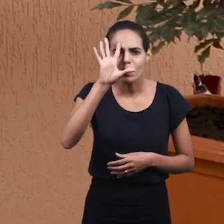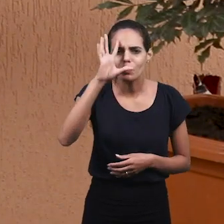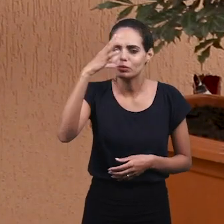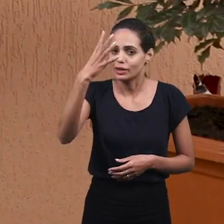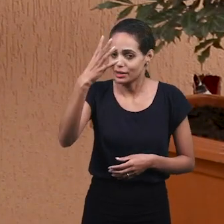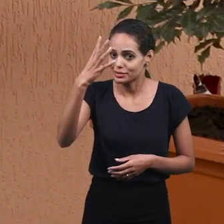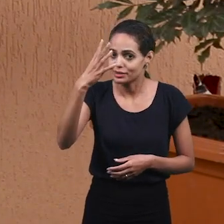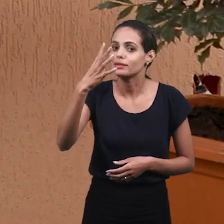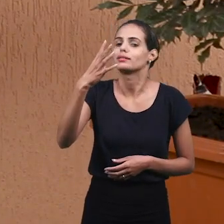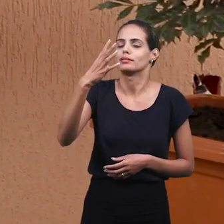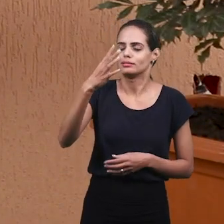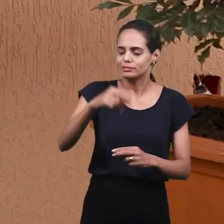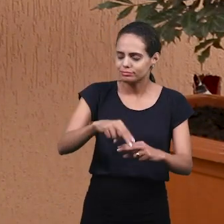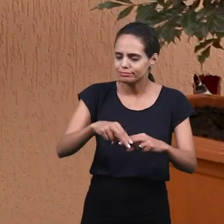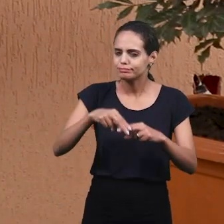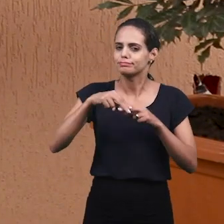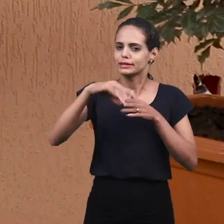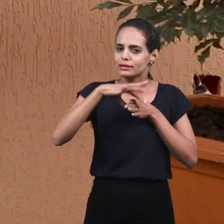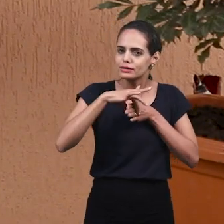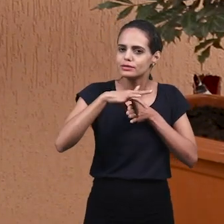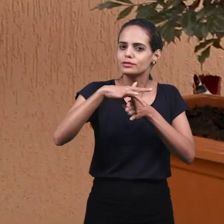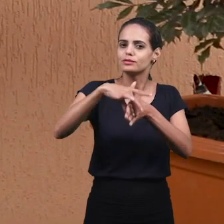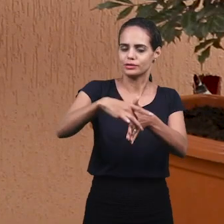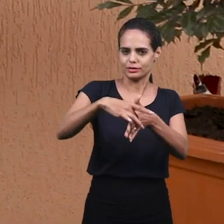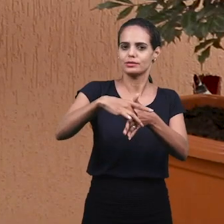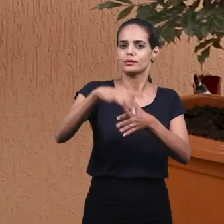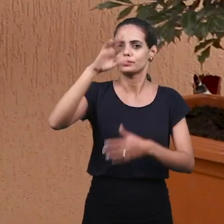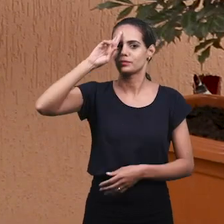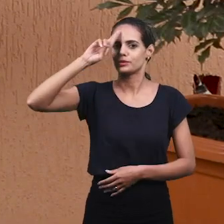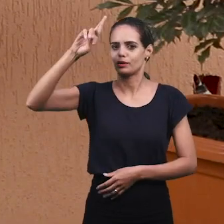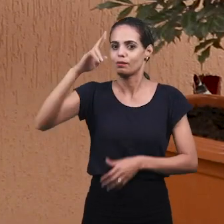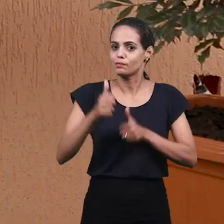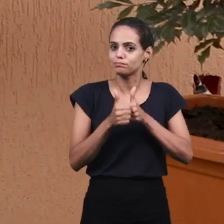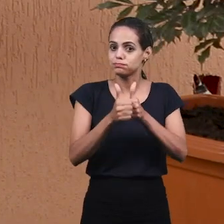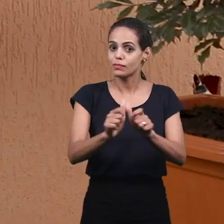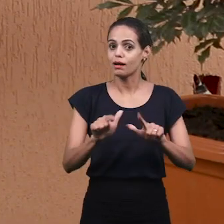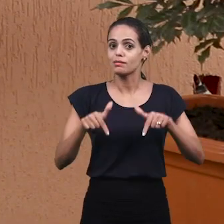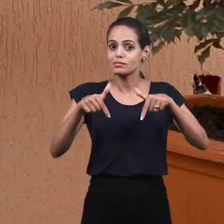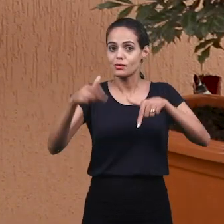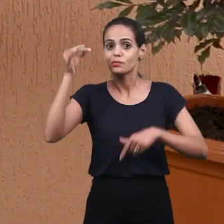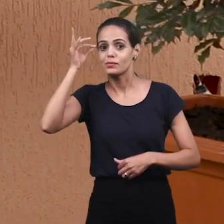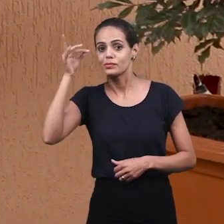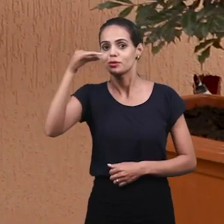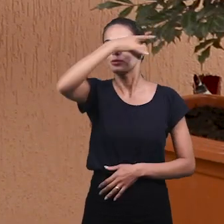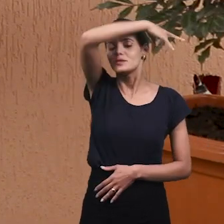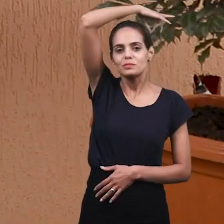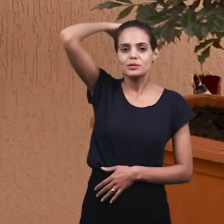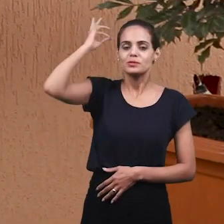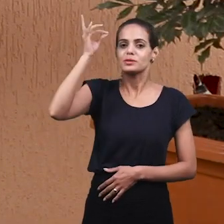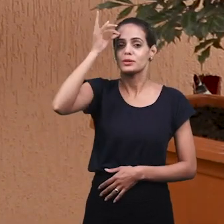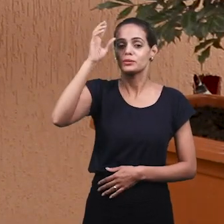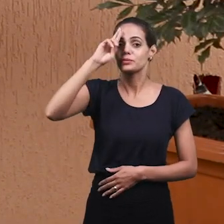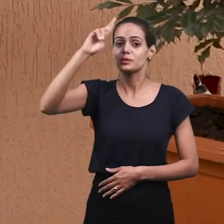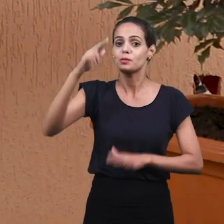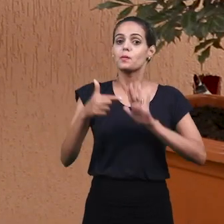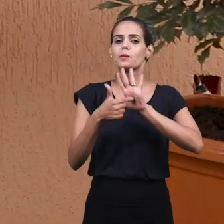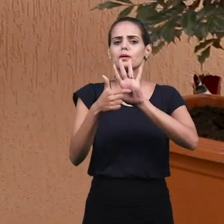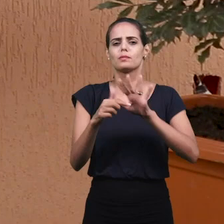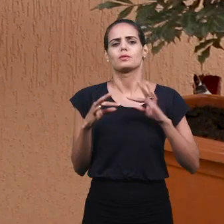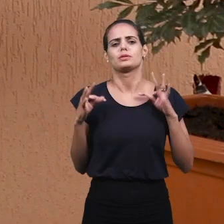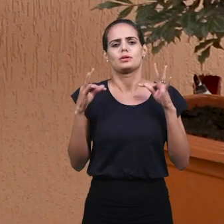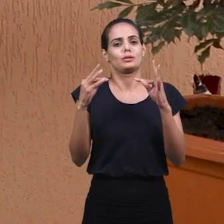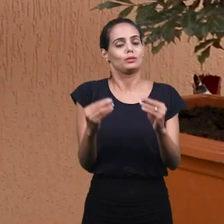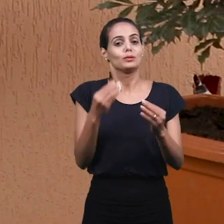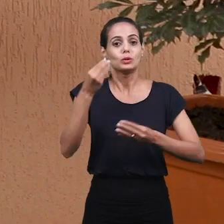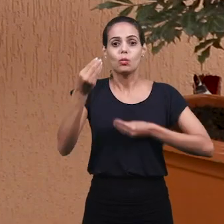est entouré par la direction du Seigneur, par l'opération du Saint-Esprit. Donc, c'est le Seigneur qui